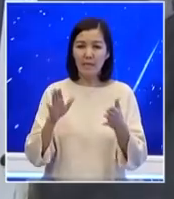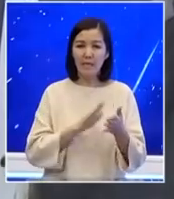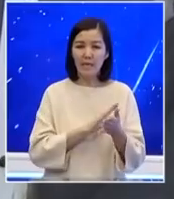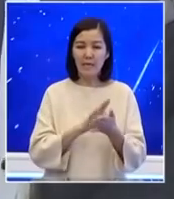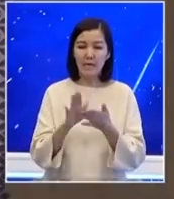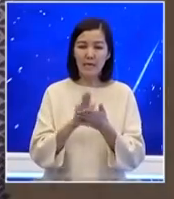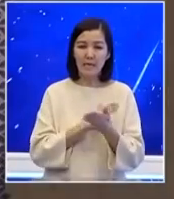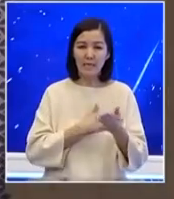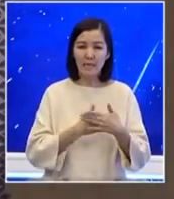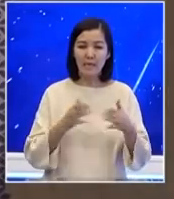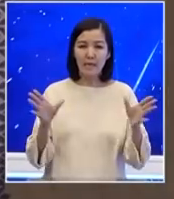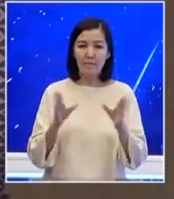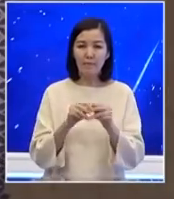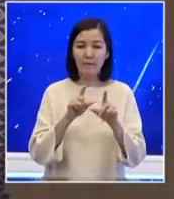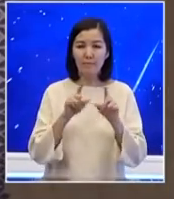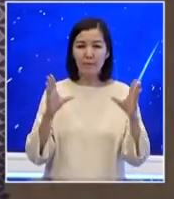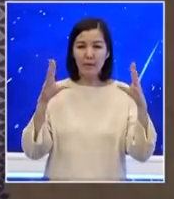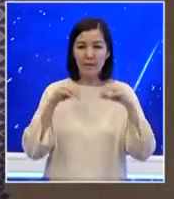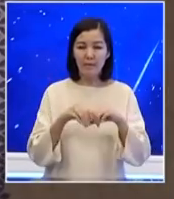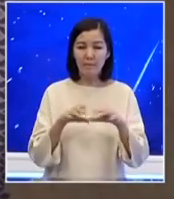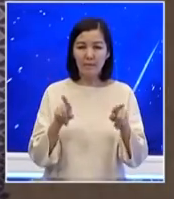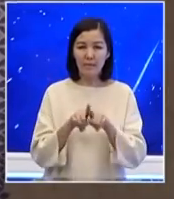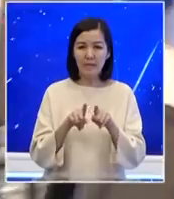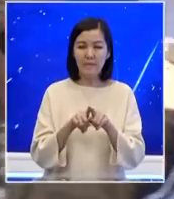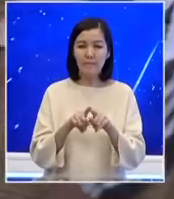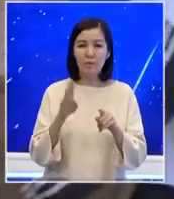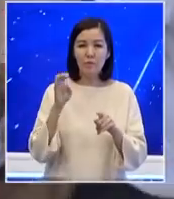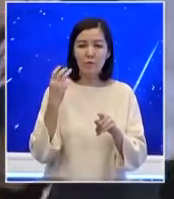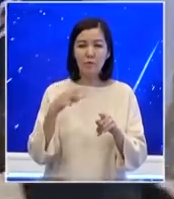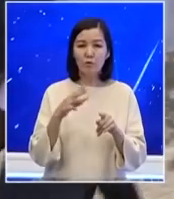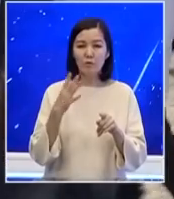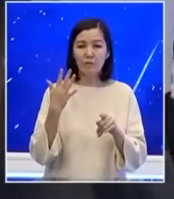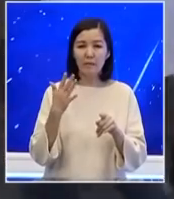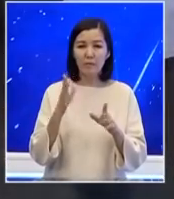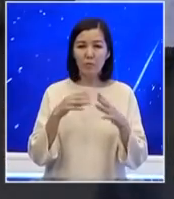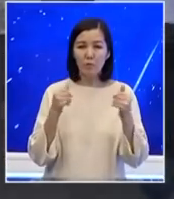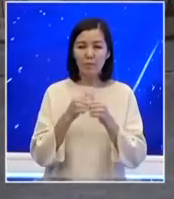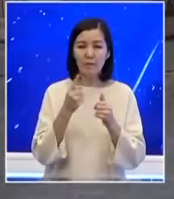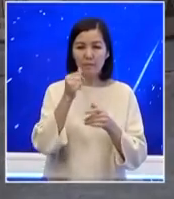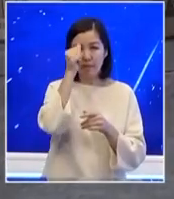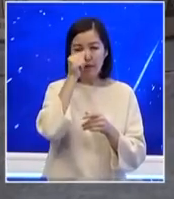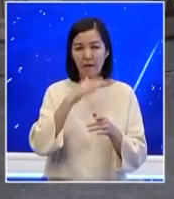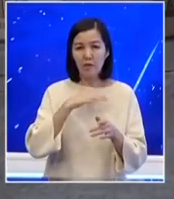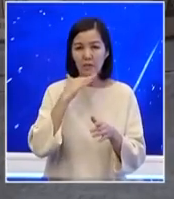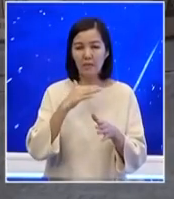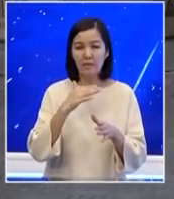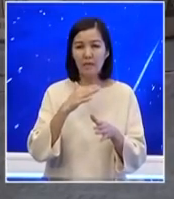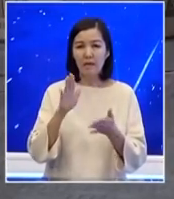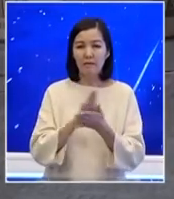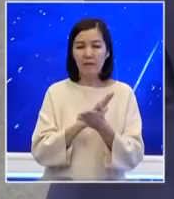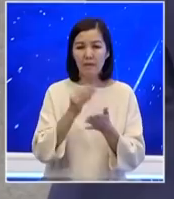біргеміз акциясы аясында 429 мұқтаж отбасын тізімдепті. Бір айға жетер қажетті азық түлікті тегін таратты.